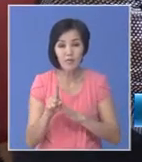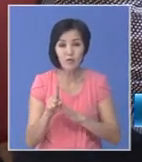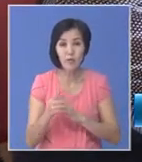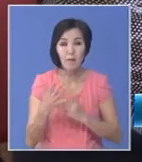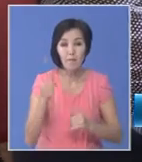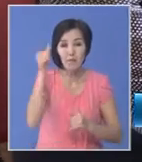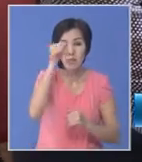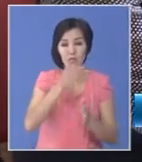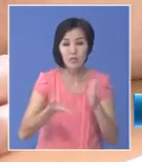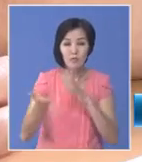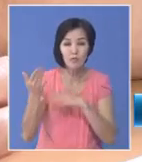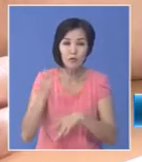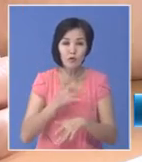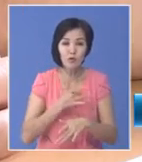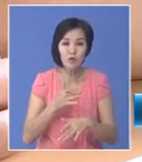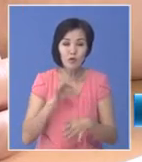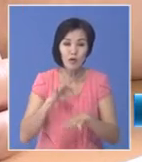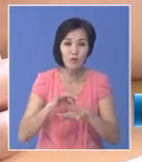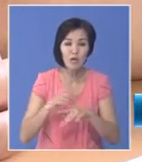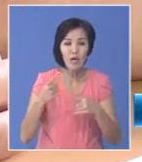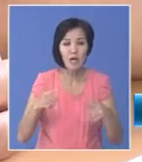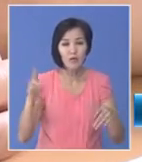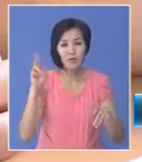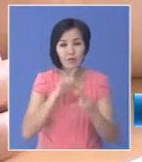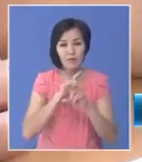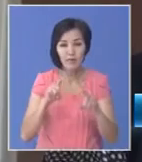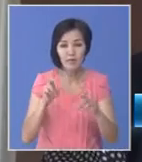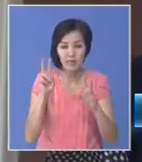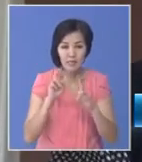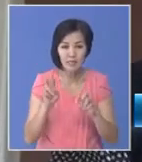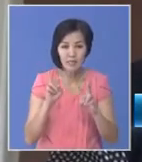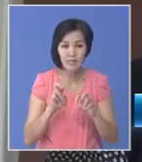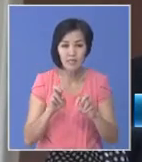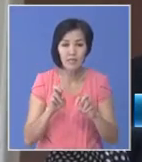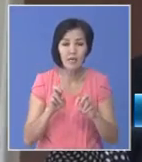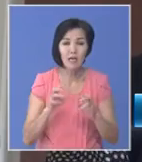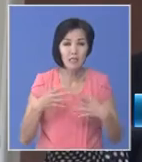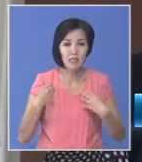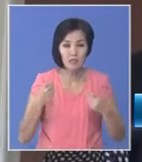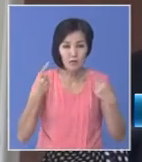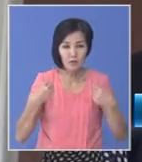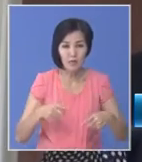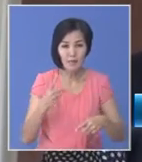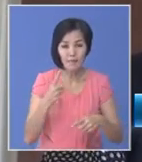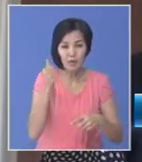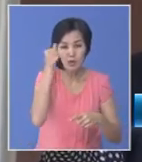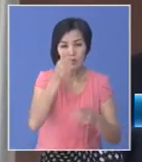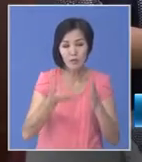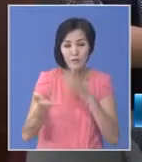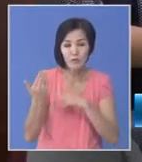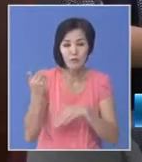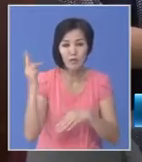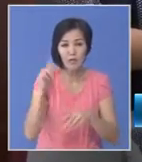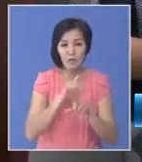жүрек жетіспеушілігіне шалдыққан ол түрлі емханаларға барып ем алады. Алайда денсаулығы нашарлай береді. 1 жыл бұрын Өтенай амбулаториясына